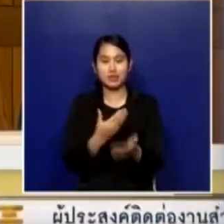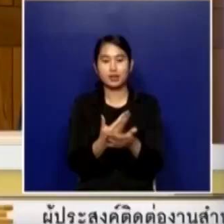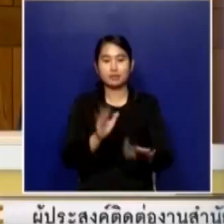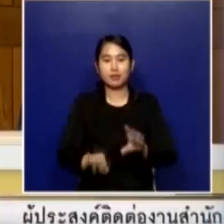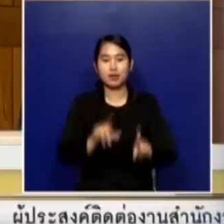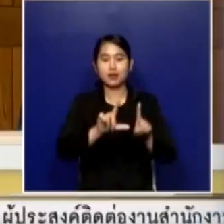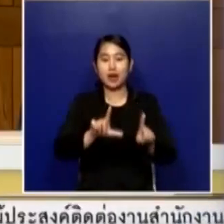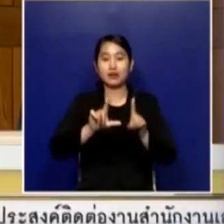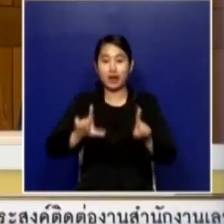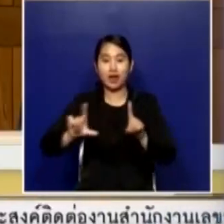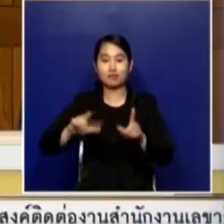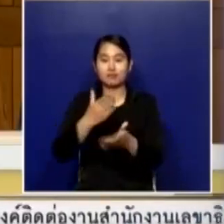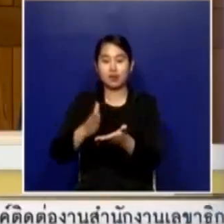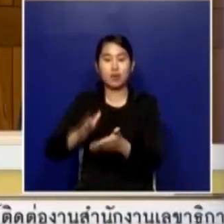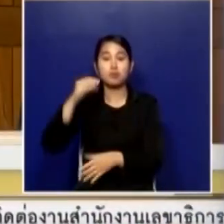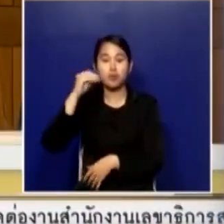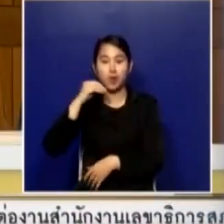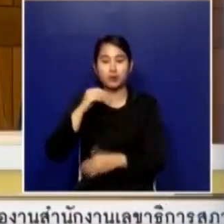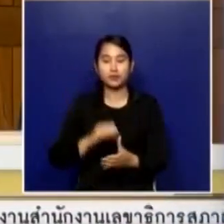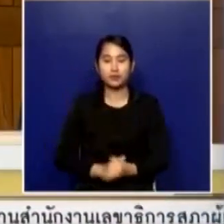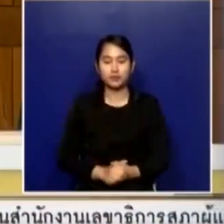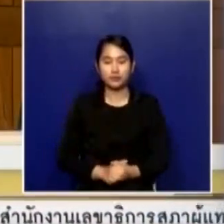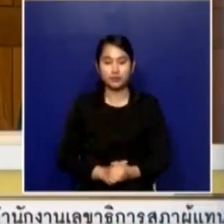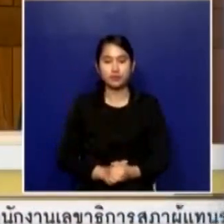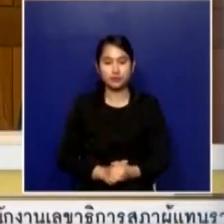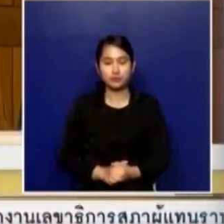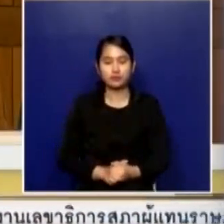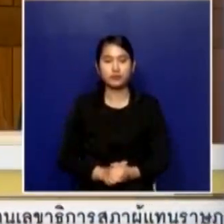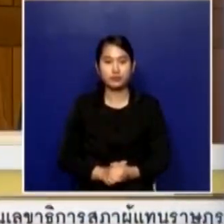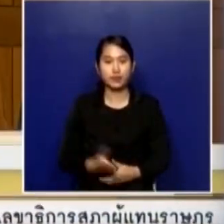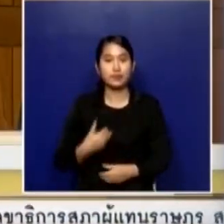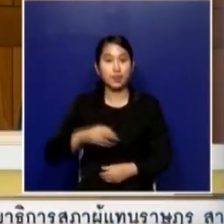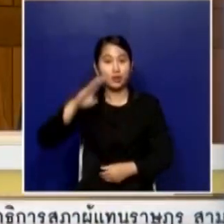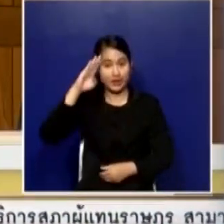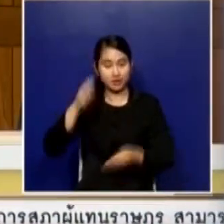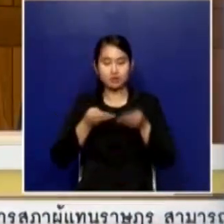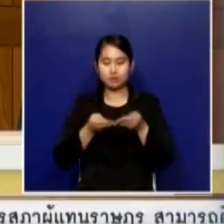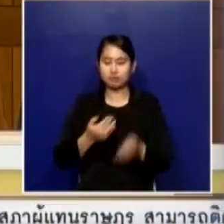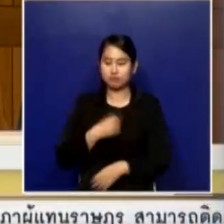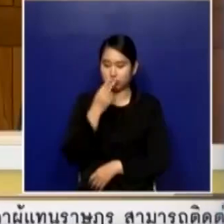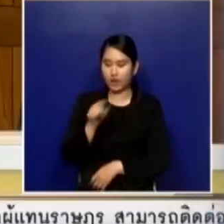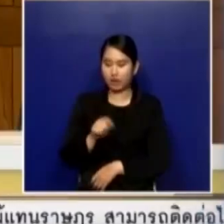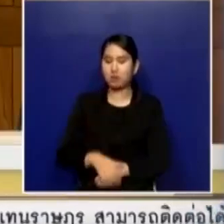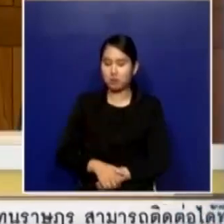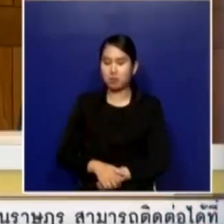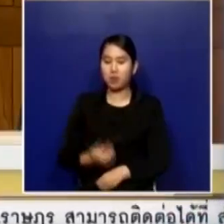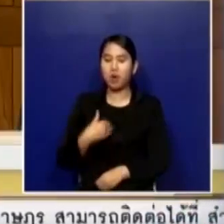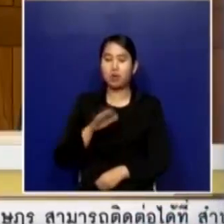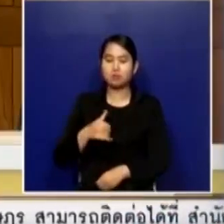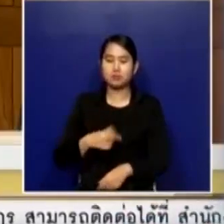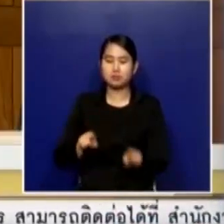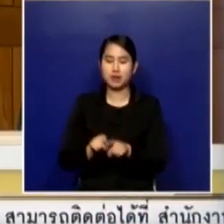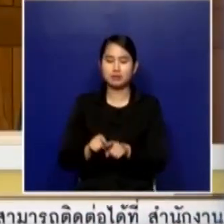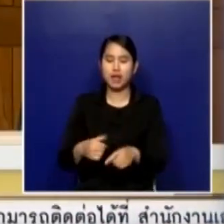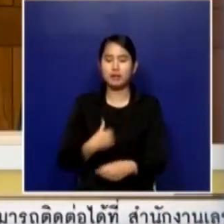าผมไม่เข้าใจข่าวที่ออกมาเลยว่ามันไม่ใช่คนทั้งประเทศ ตกใจสิตอนแรกบอกจะขึ้นภาษีอ่ะ เ